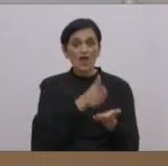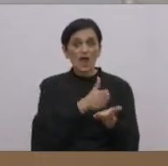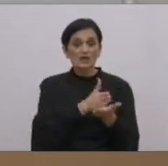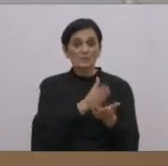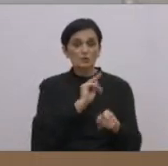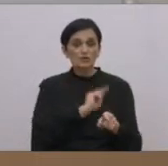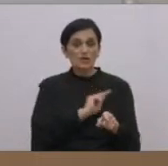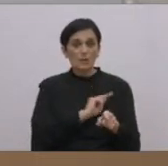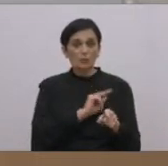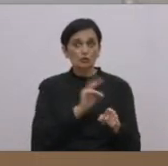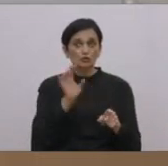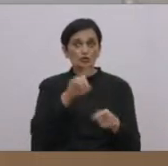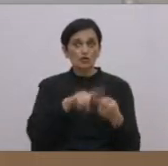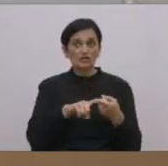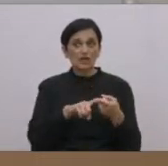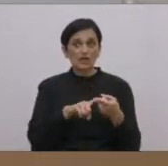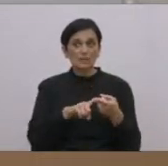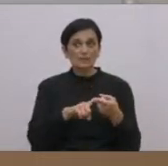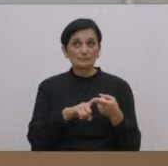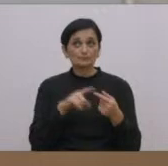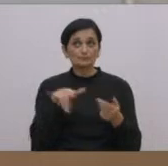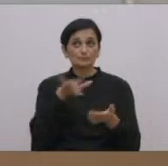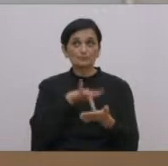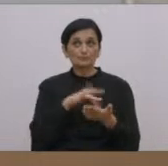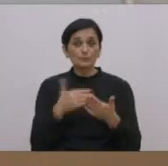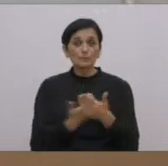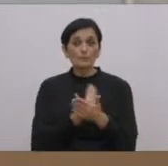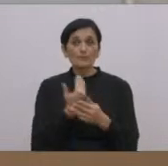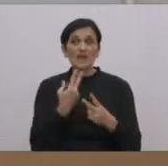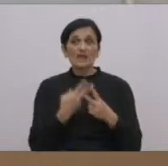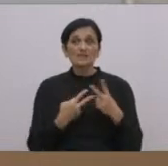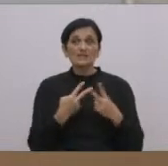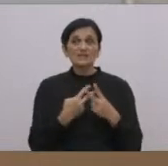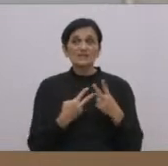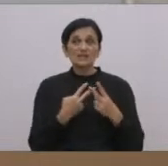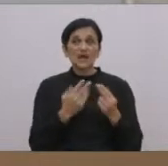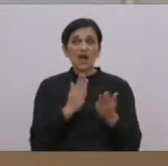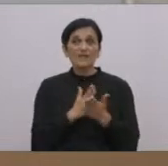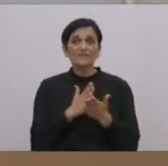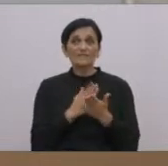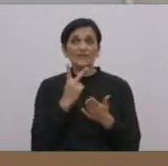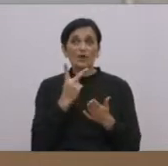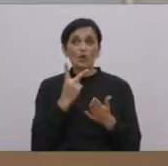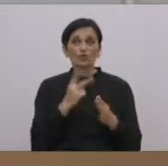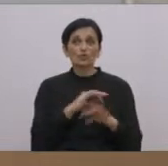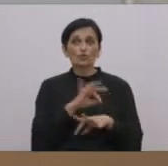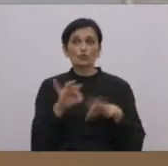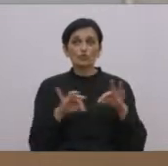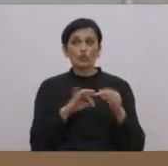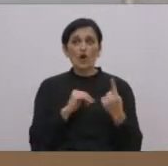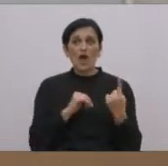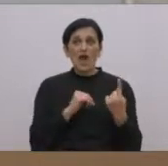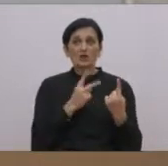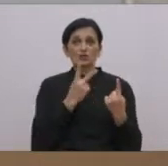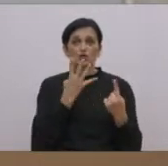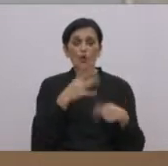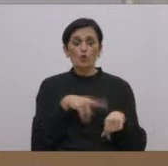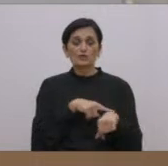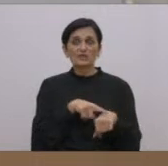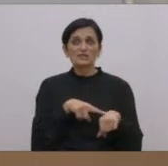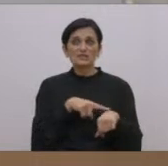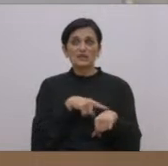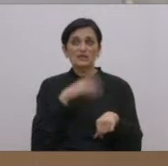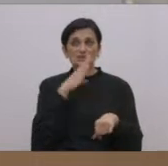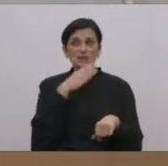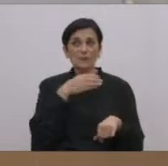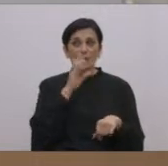სამუშაოების შესახებ. ქალაქ ახალციხეში არის ორი პროექტი. ერთი 24 საათიანი